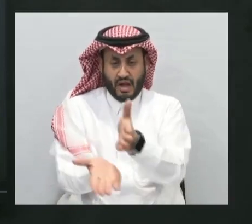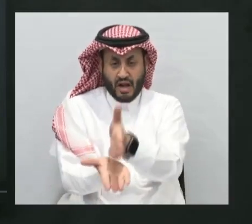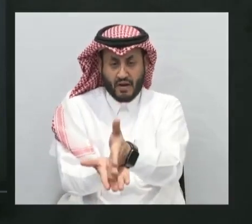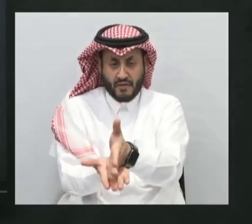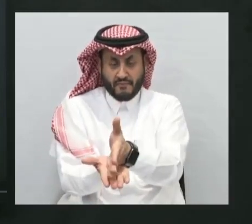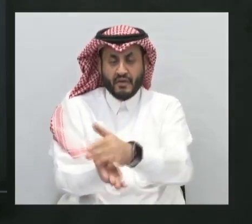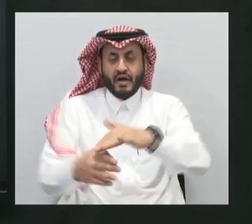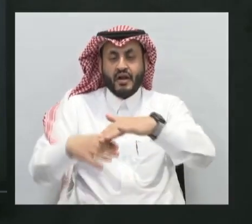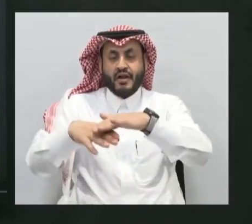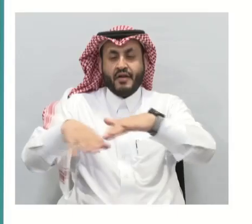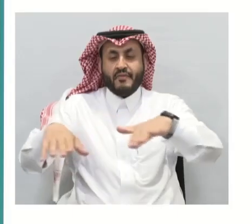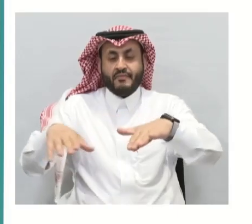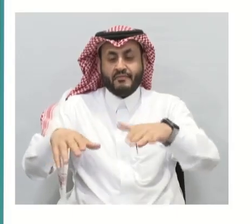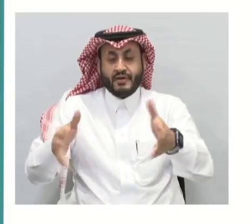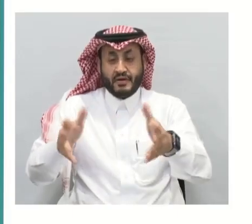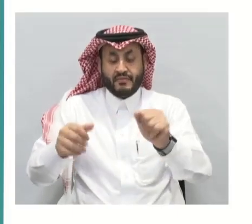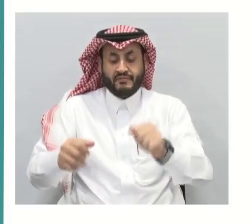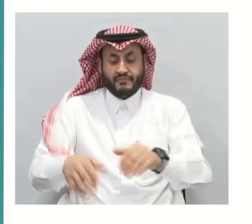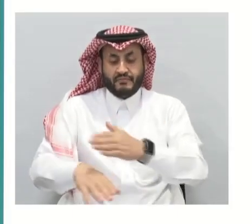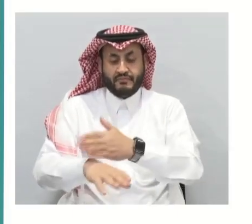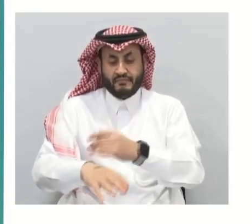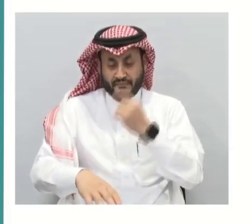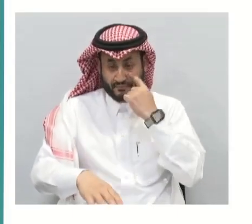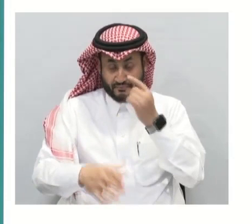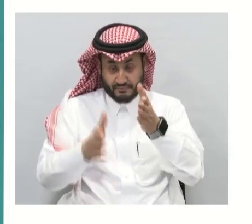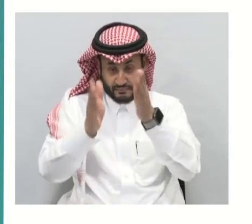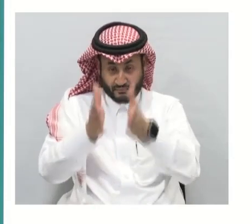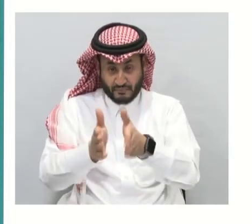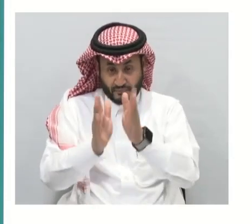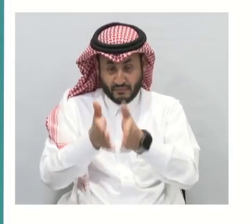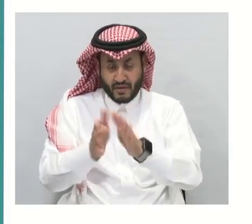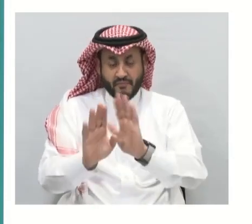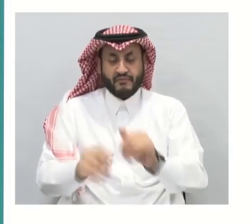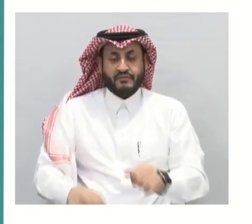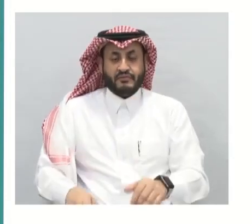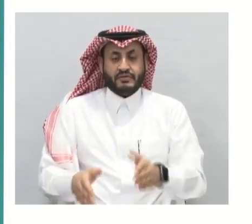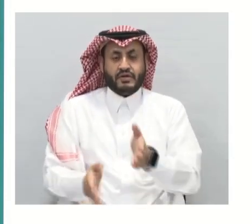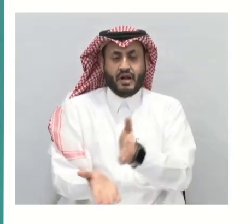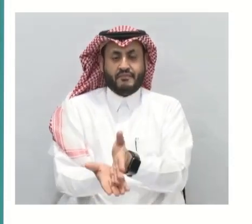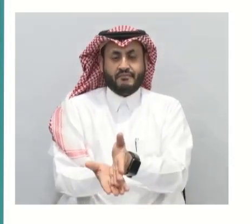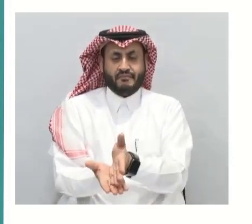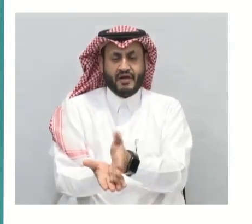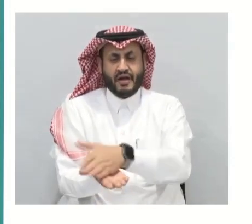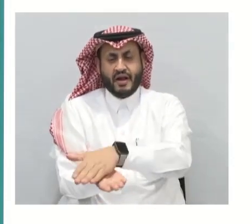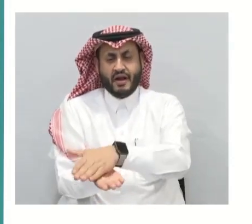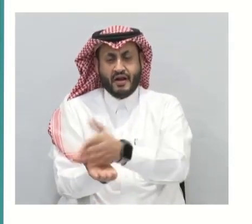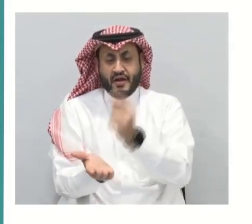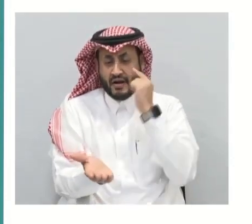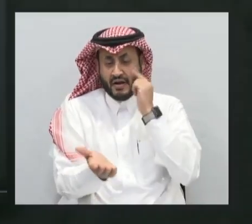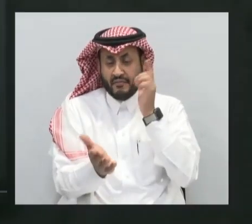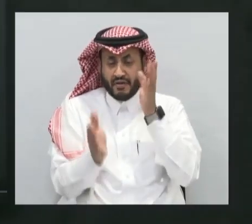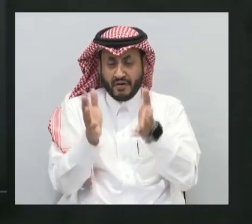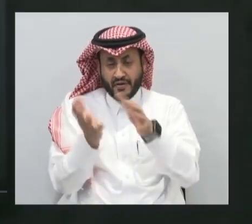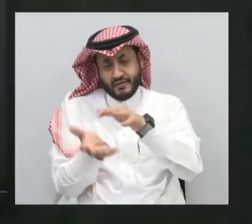وضع توازن ايش يكون شكل طقم معتدل لكن عند انحناء الراس